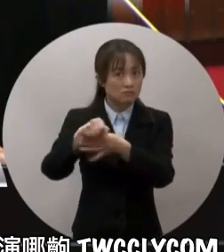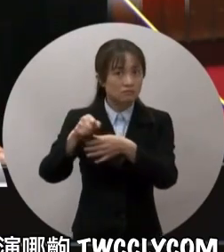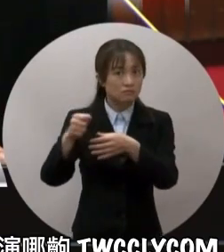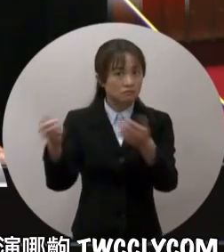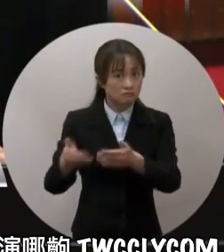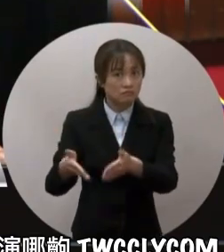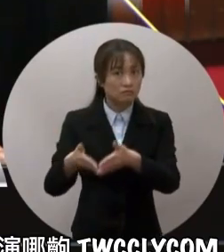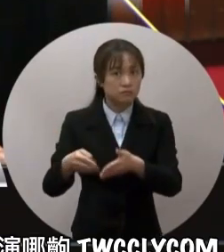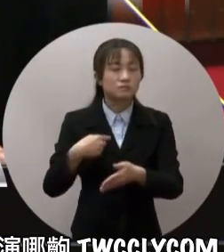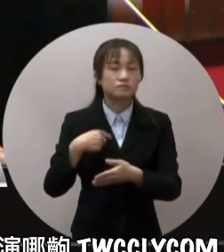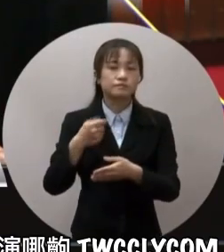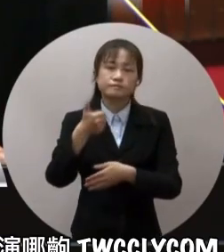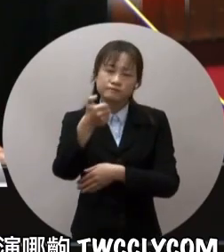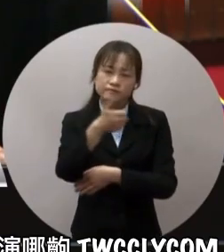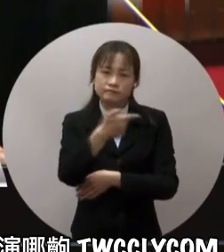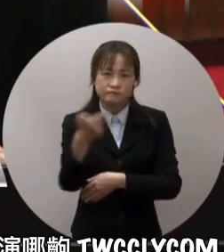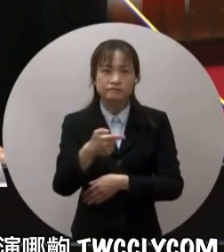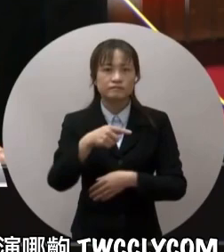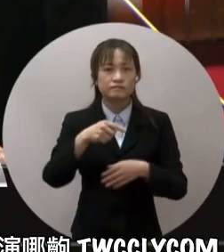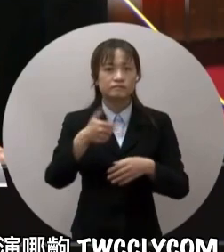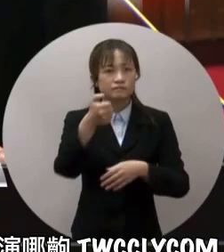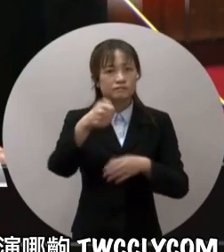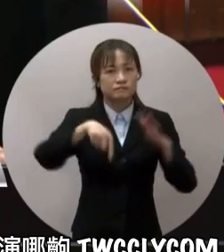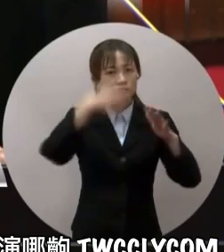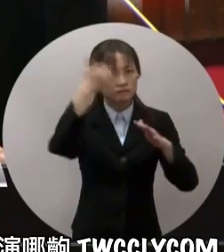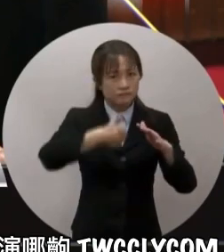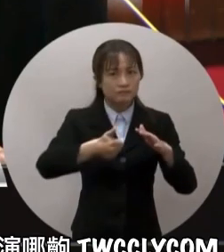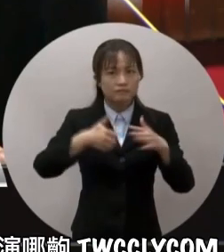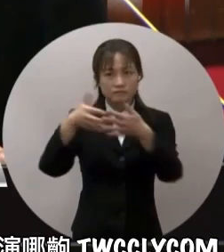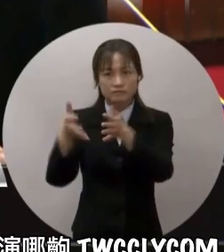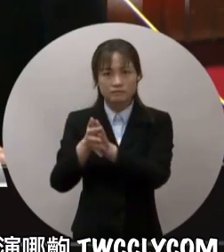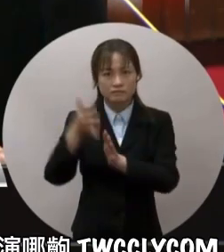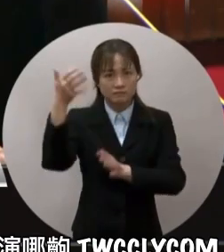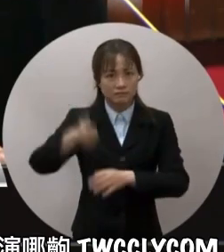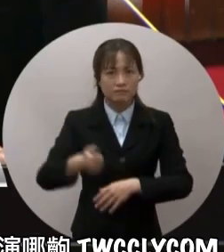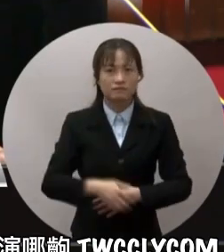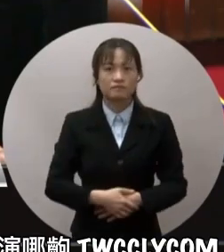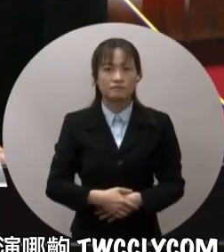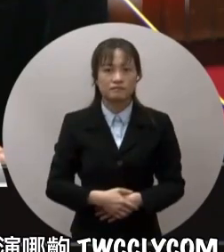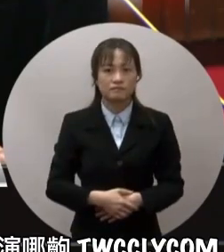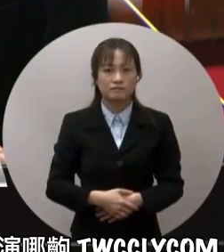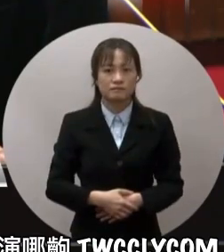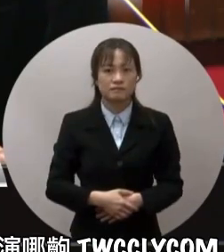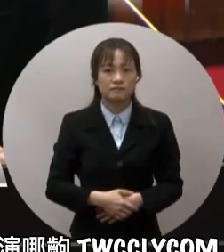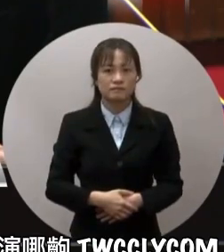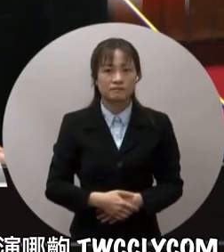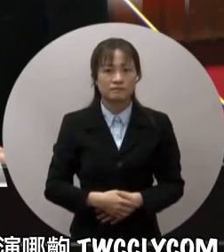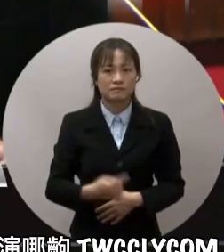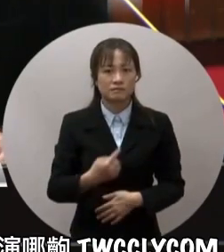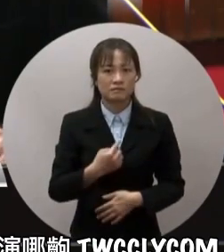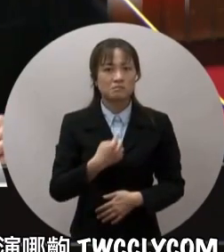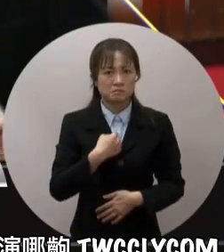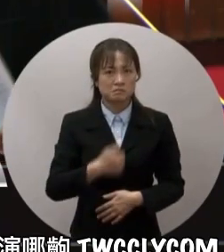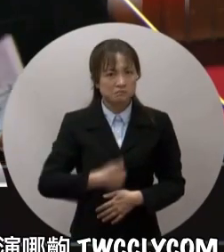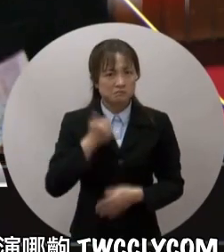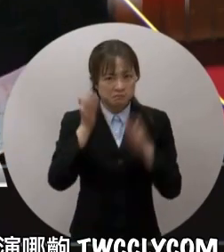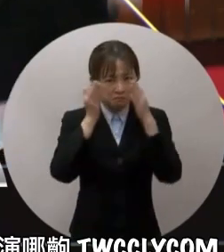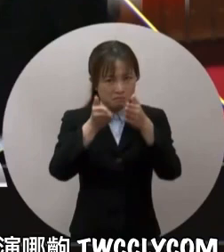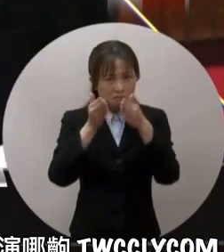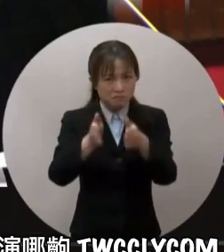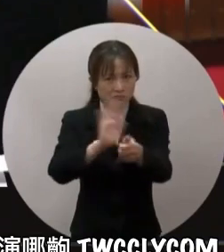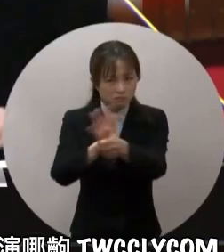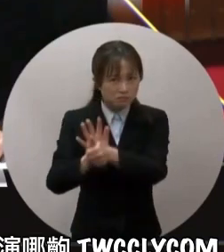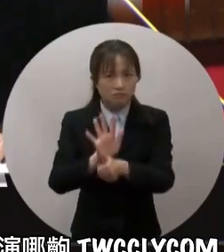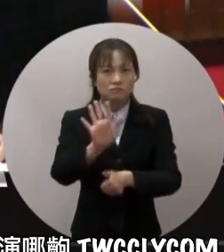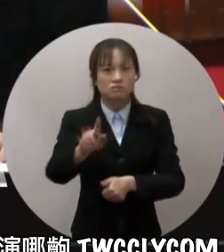我得過感謝我們的所謂兵跟我們的林部長我實在就是我是真的做事情的人我不會